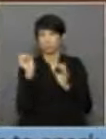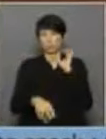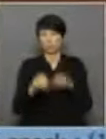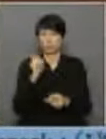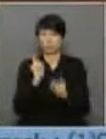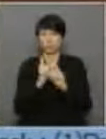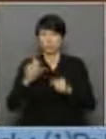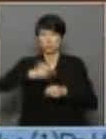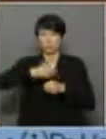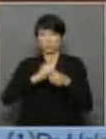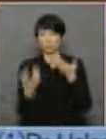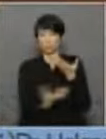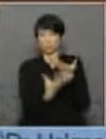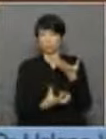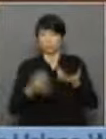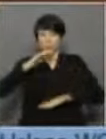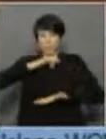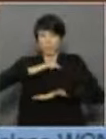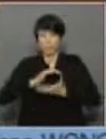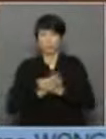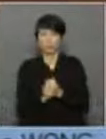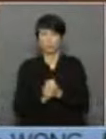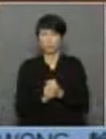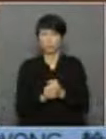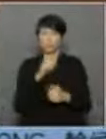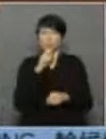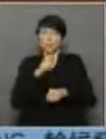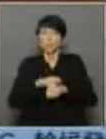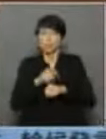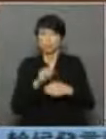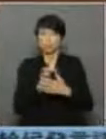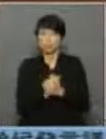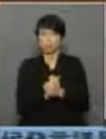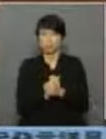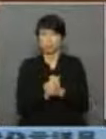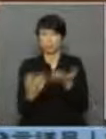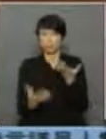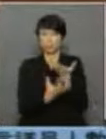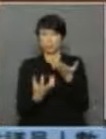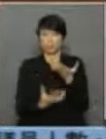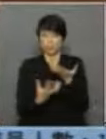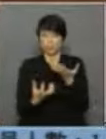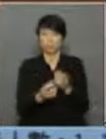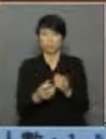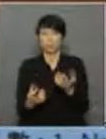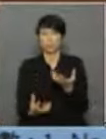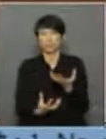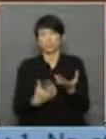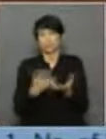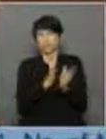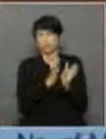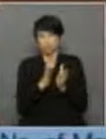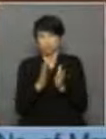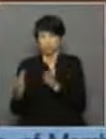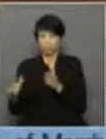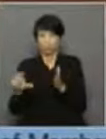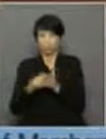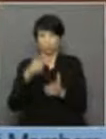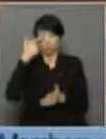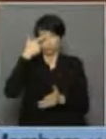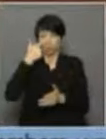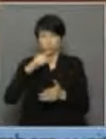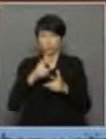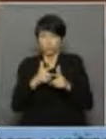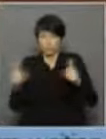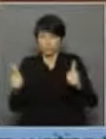增建焚化爐的壓力，在必要時才以焚化方式處理固體廢物，並採用最新技術，配以相